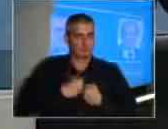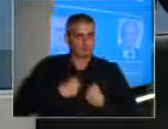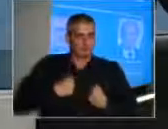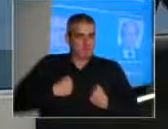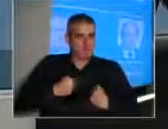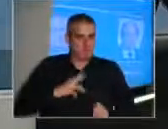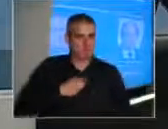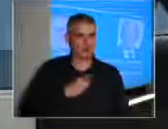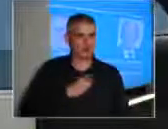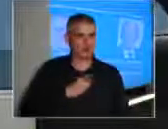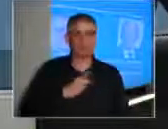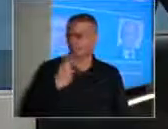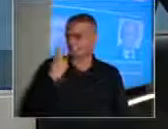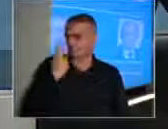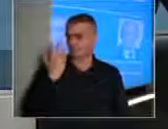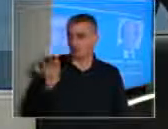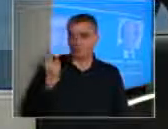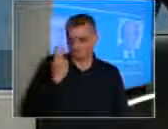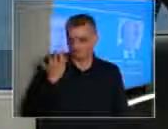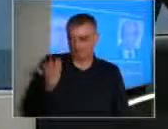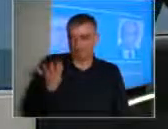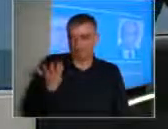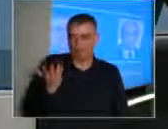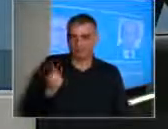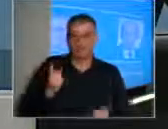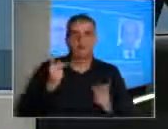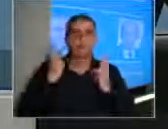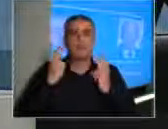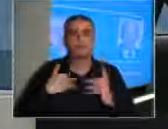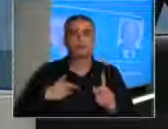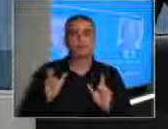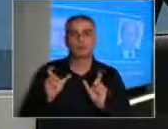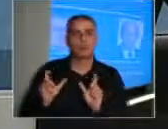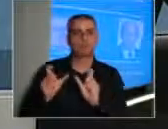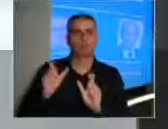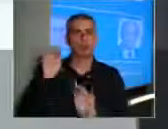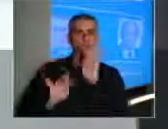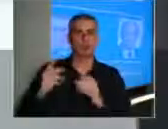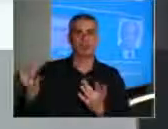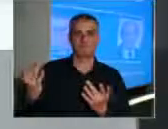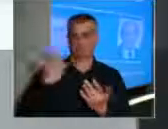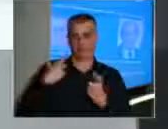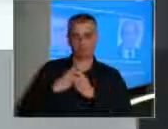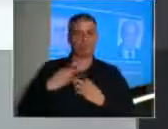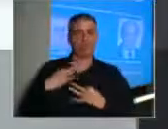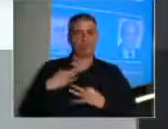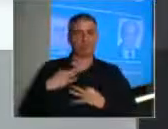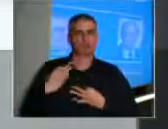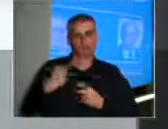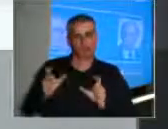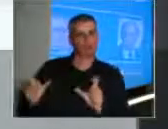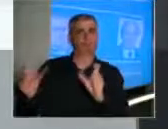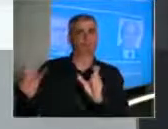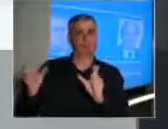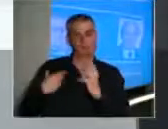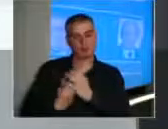המתח? בוודאי, בוודאי. בעיקר אני רוצה לבלום את המתקפה הזאת נגדנו, להדוף אותה